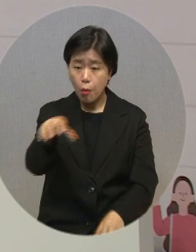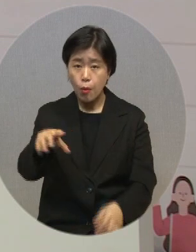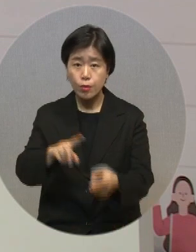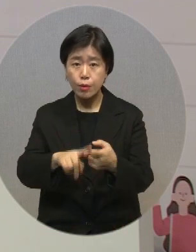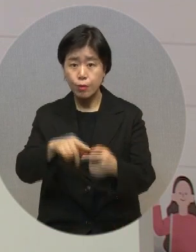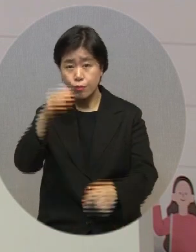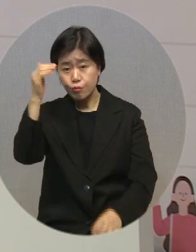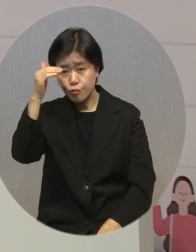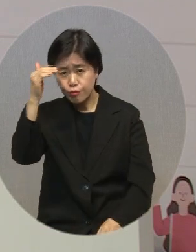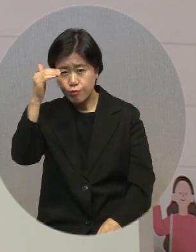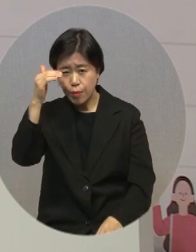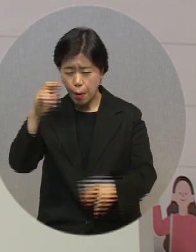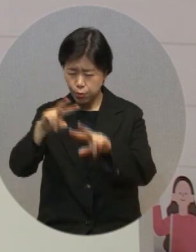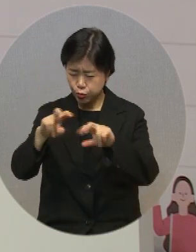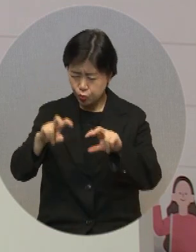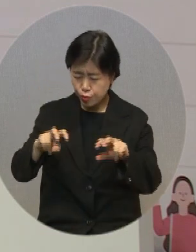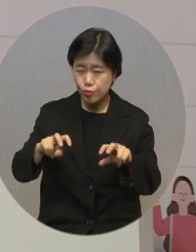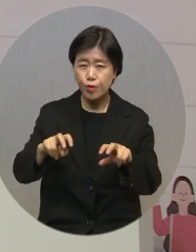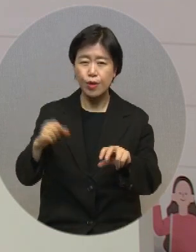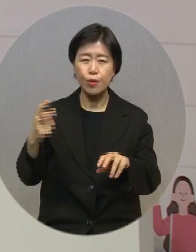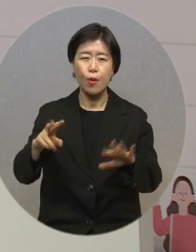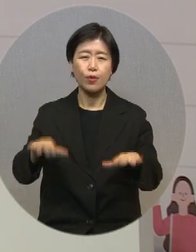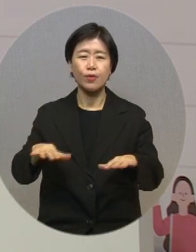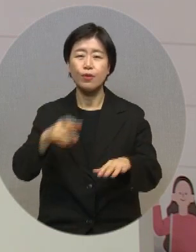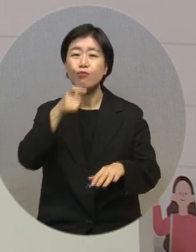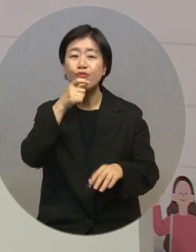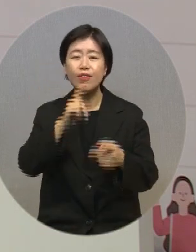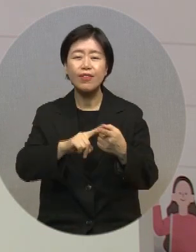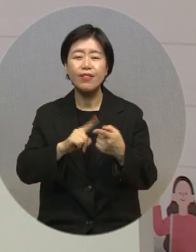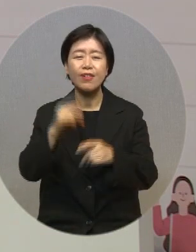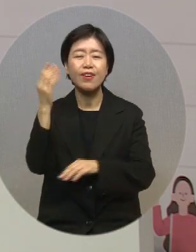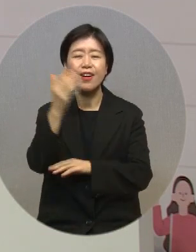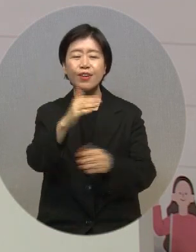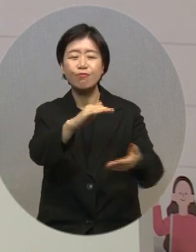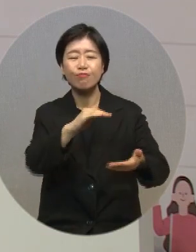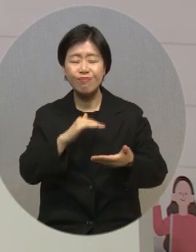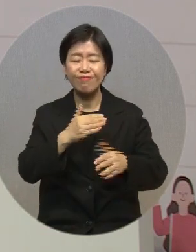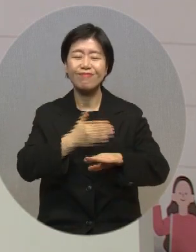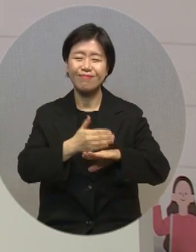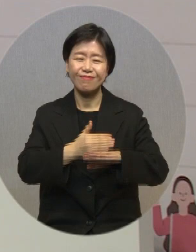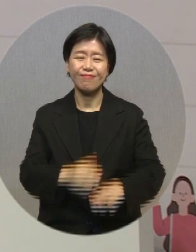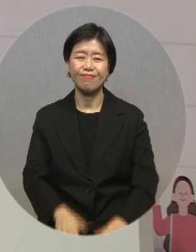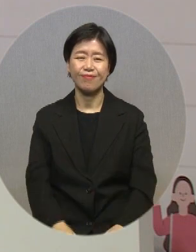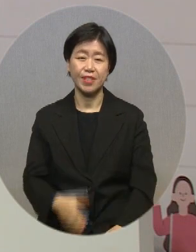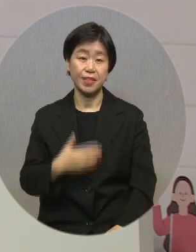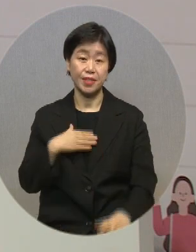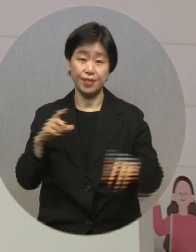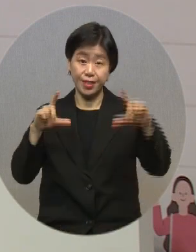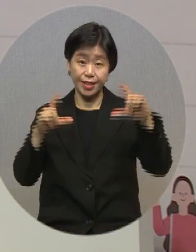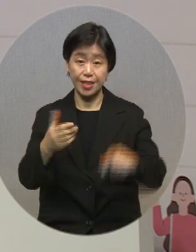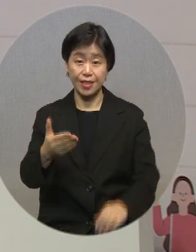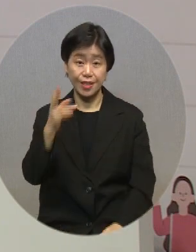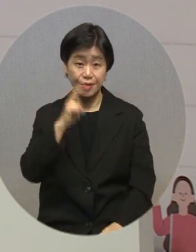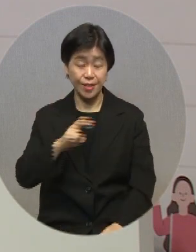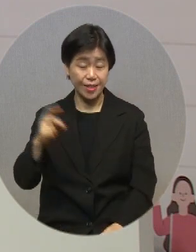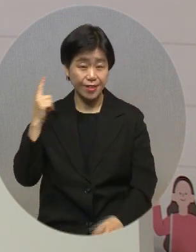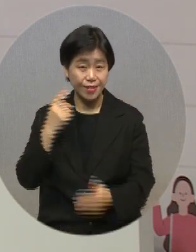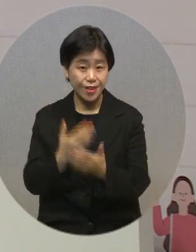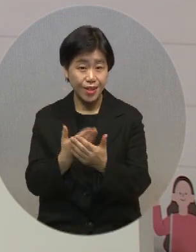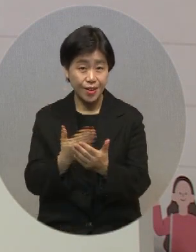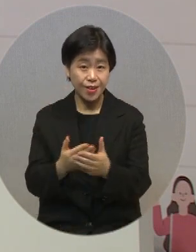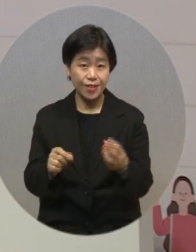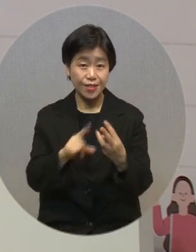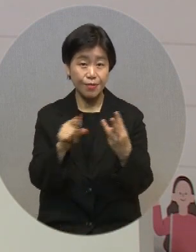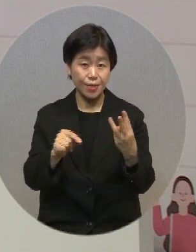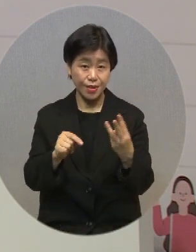뭐 또 나중에 물 강의까지 네. 오늘 참 잘 들었습니다. 자, 나도 썩 당신의 노래를 들려주세요. 3월